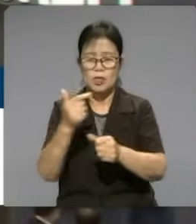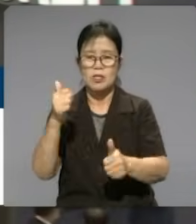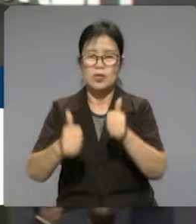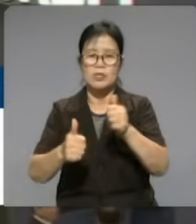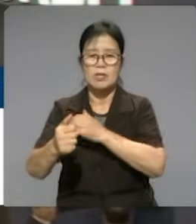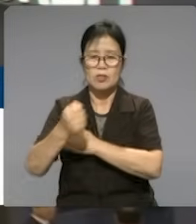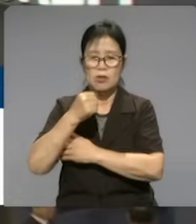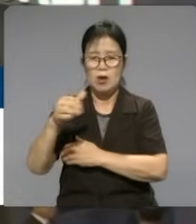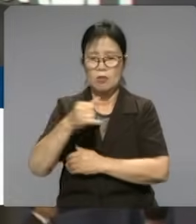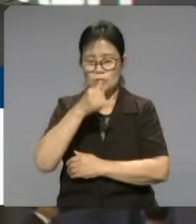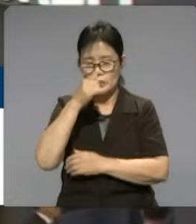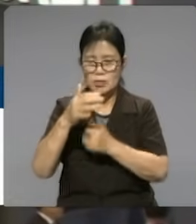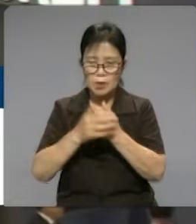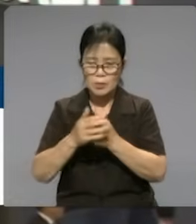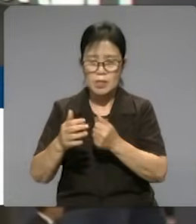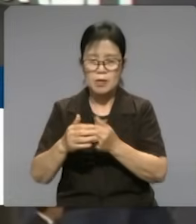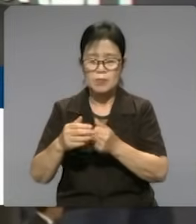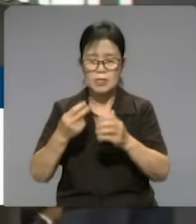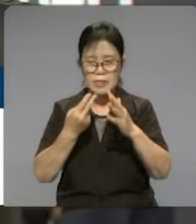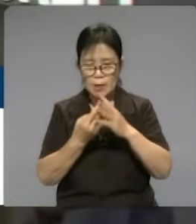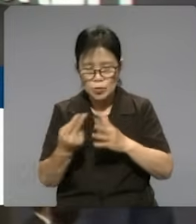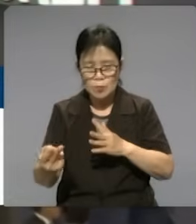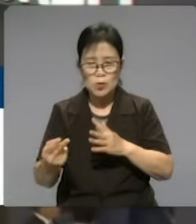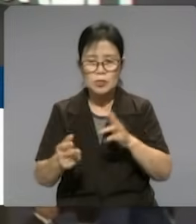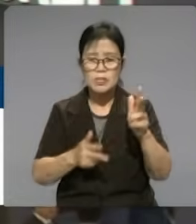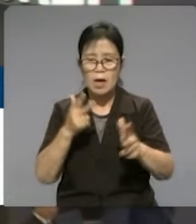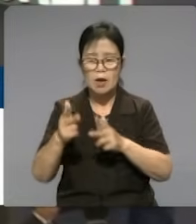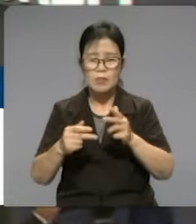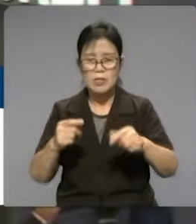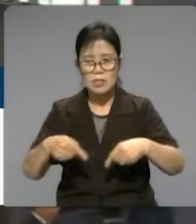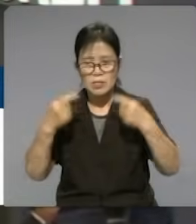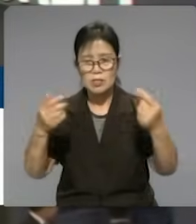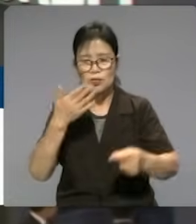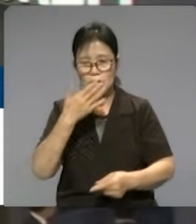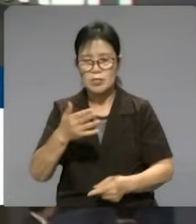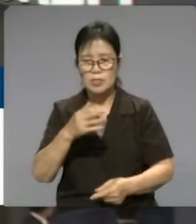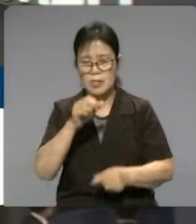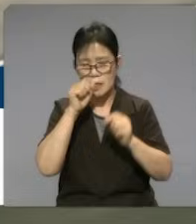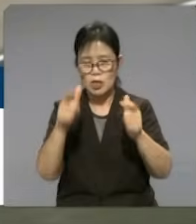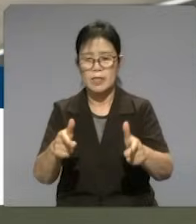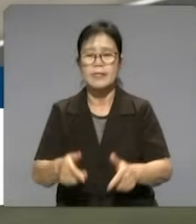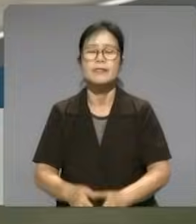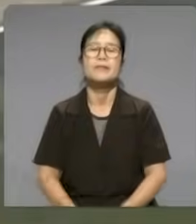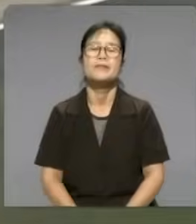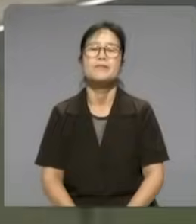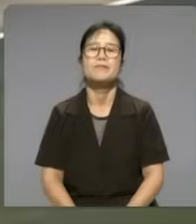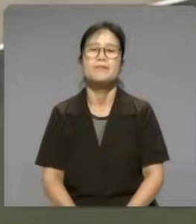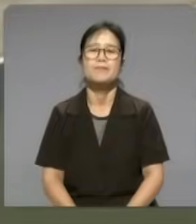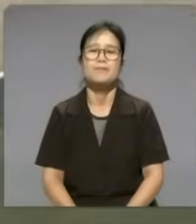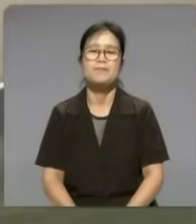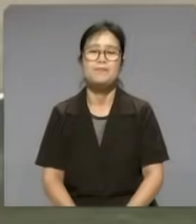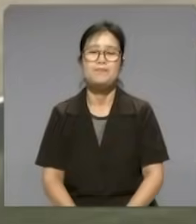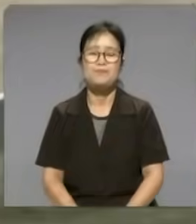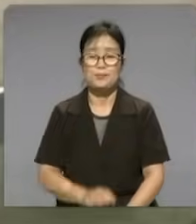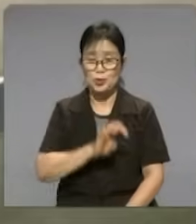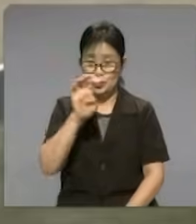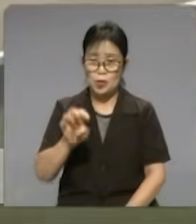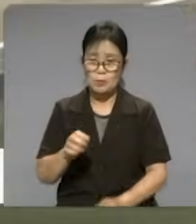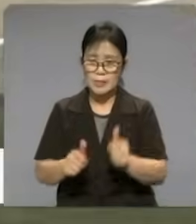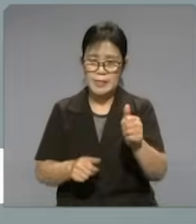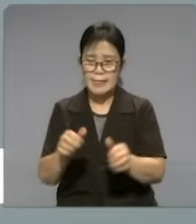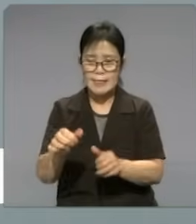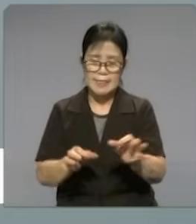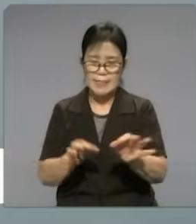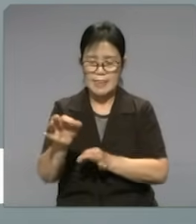경쟁력을 가지고 있기 때문에 아마도 이 잠수함 쪽 사업에 좀 진출할 수 있는 기회가 됩니다. 유럽 시장을